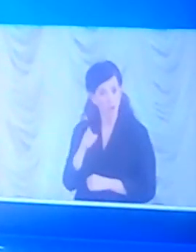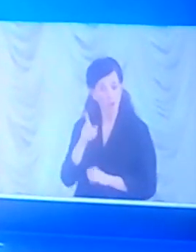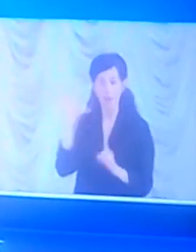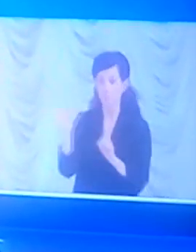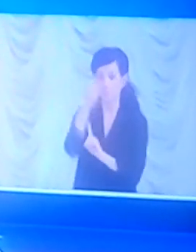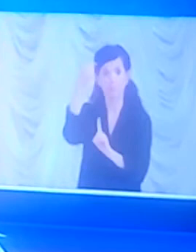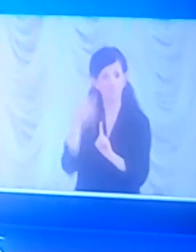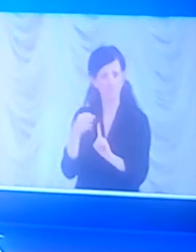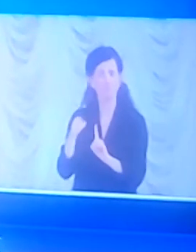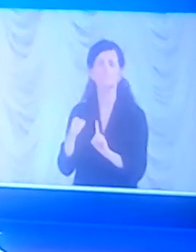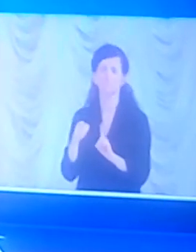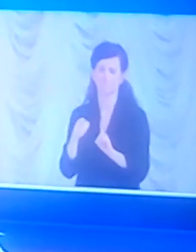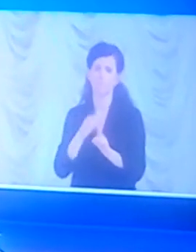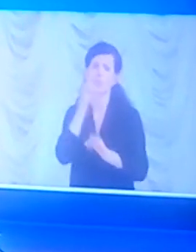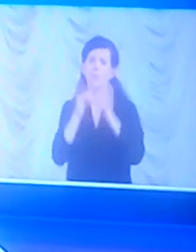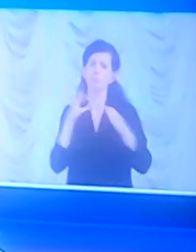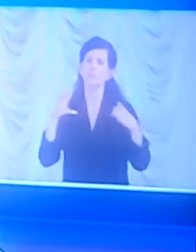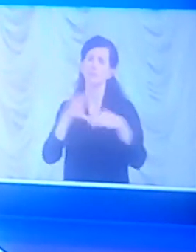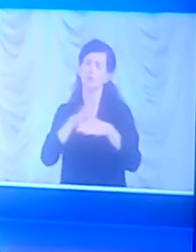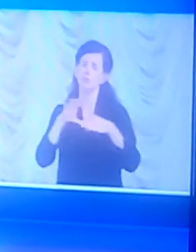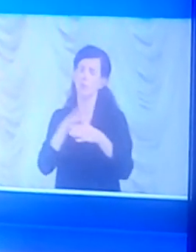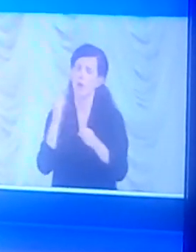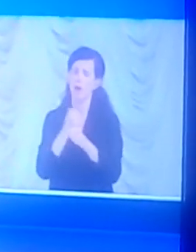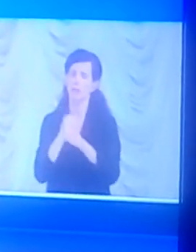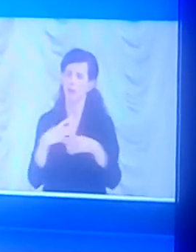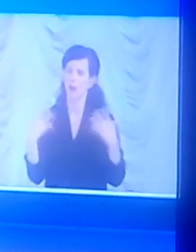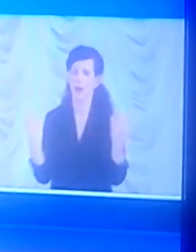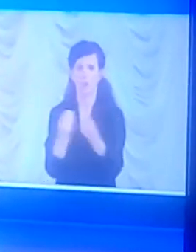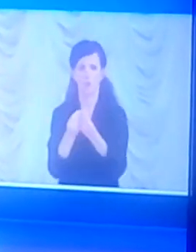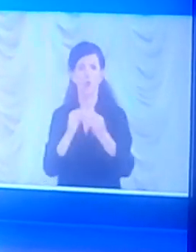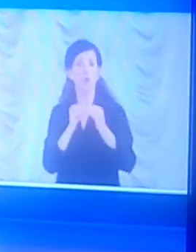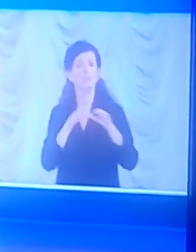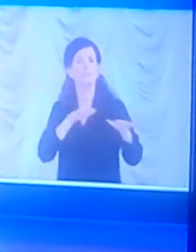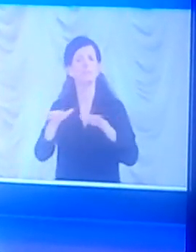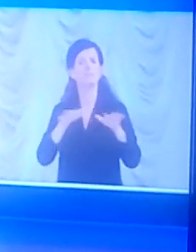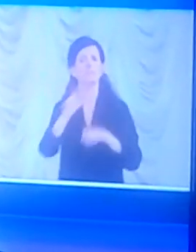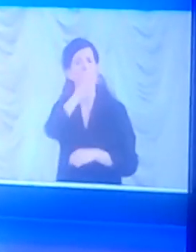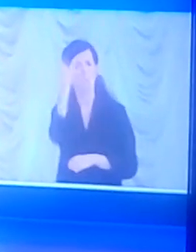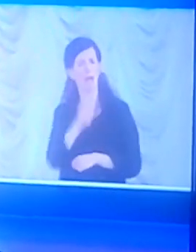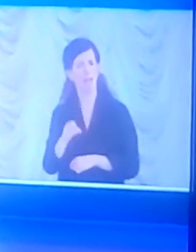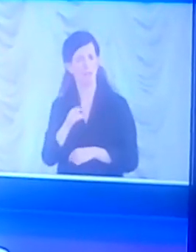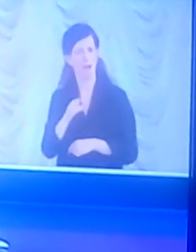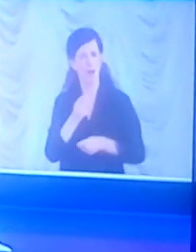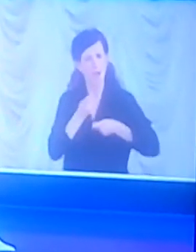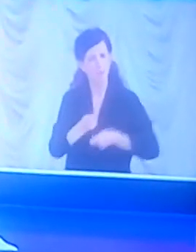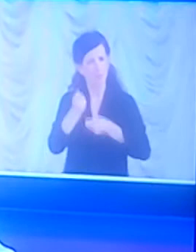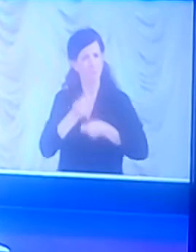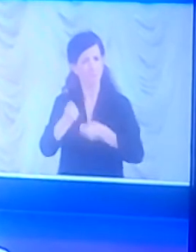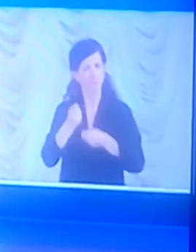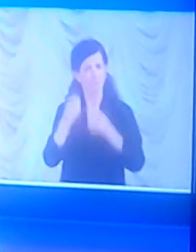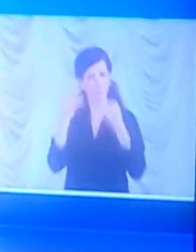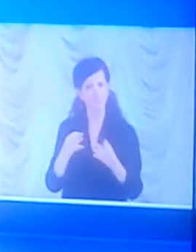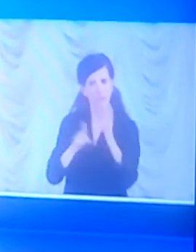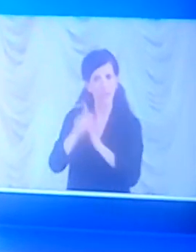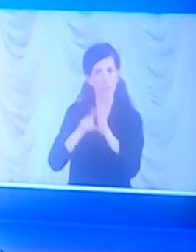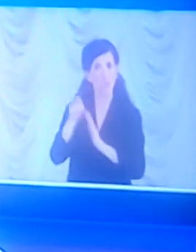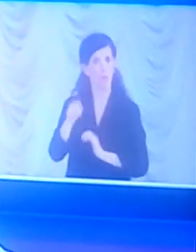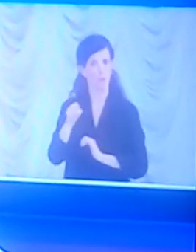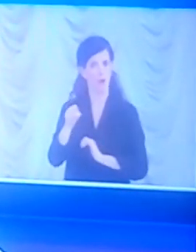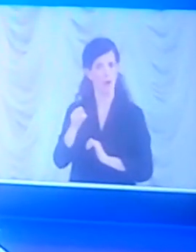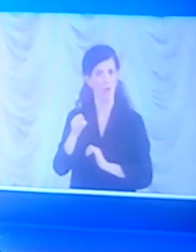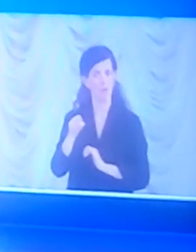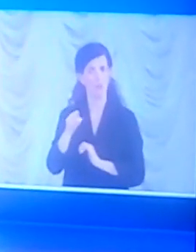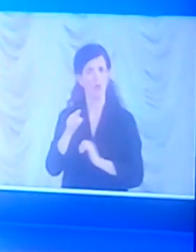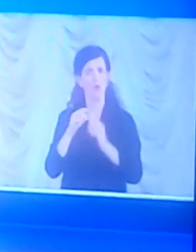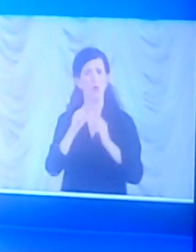importanti. Questo è un lavoro di squadra. È il sistema Italia che ha sollecitato questa risposta, il sistema Italia che